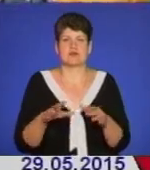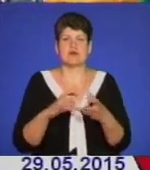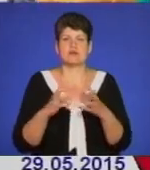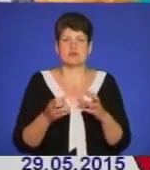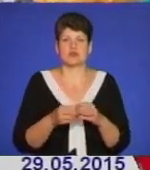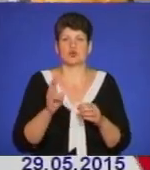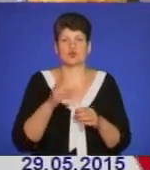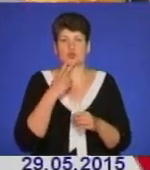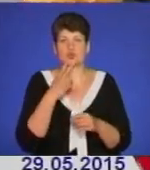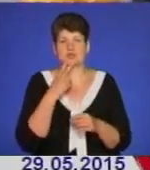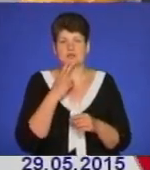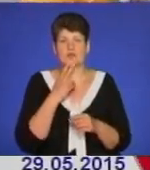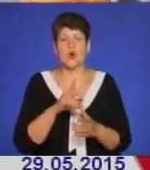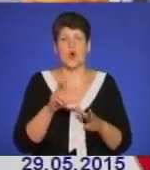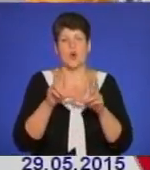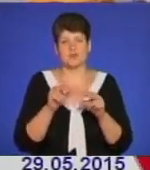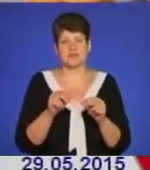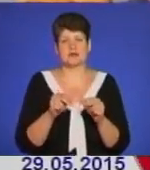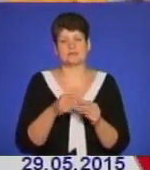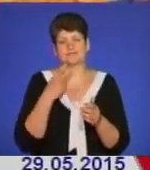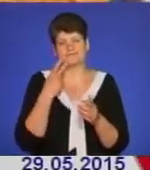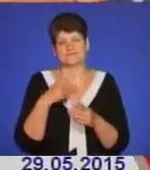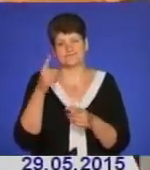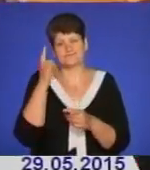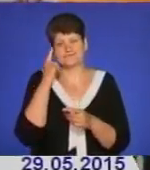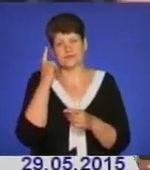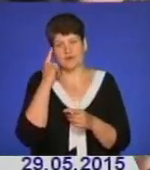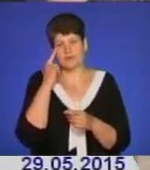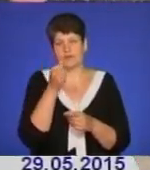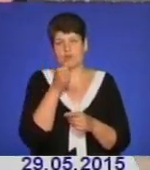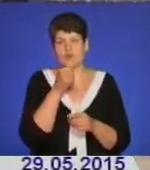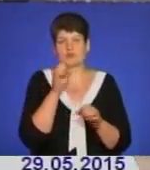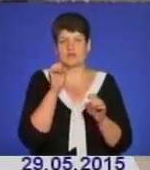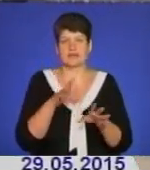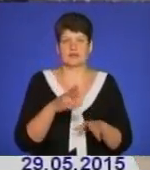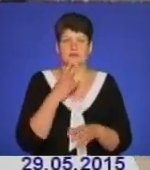дехто з курців обіцяв переглянути свій спосіб життя та спробувати покинути шкідливу звичку.